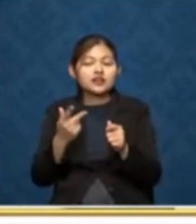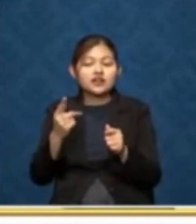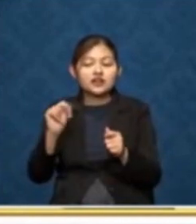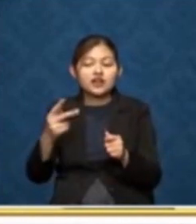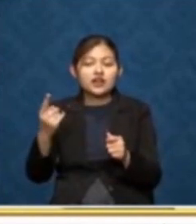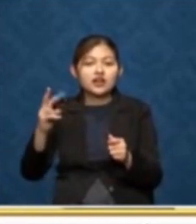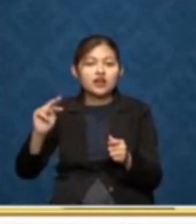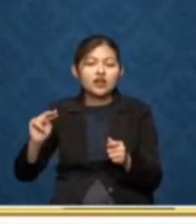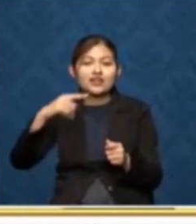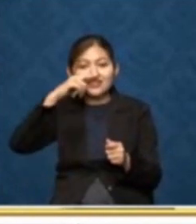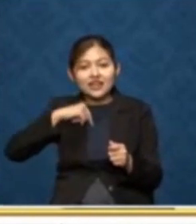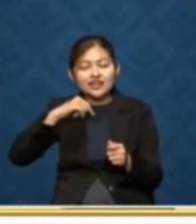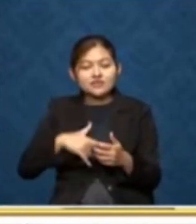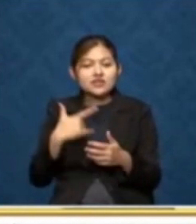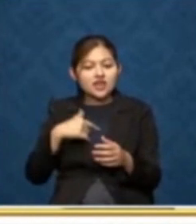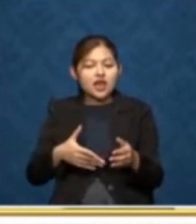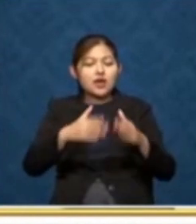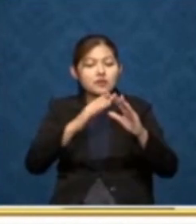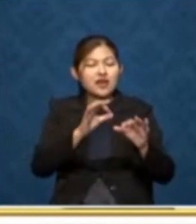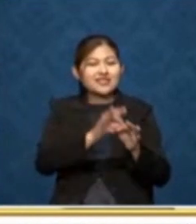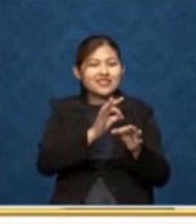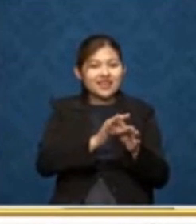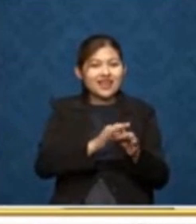โดยใช้ชื่อว่าธนาคารหมู่บ้านตามแนวพระราชดำริ